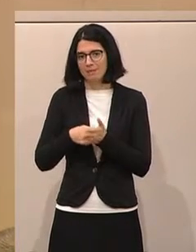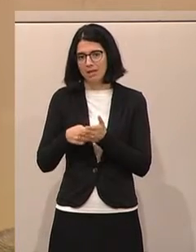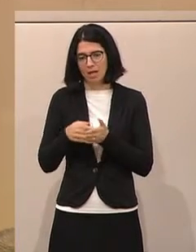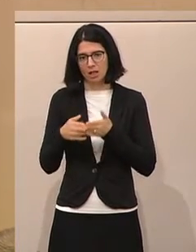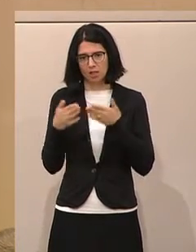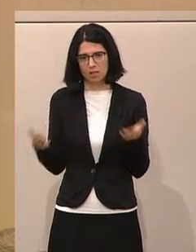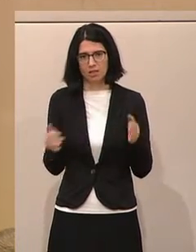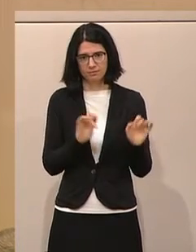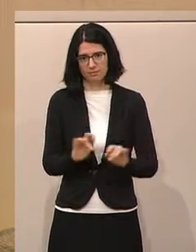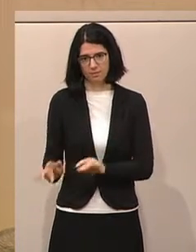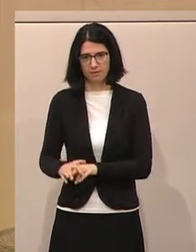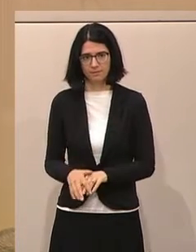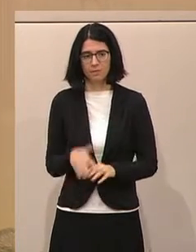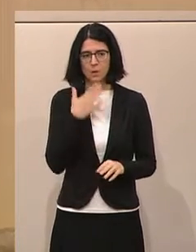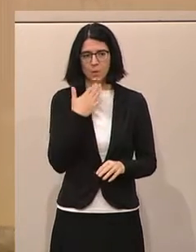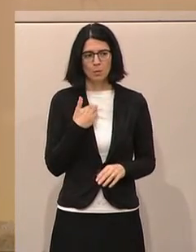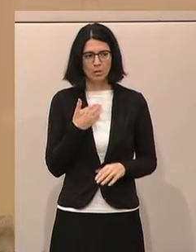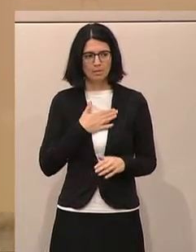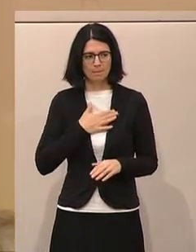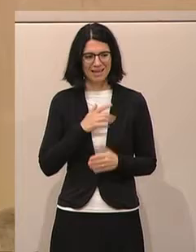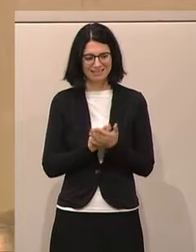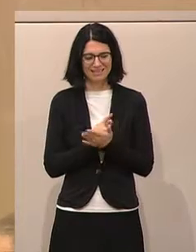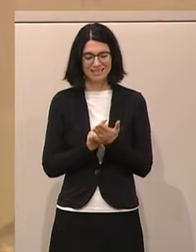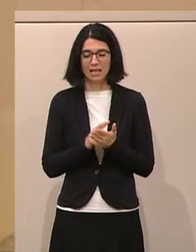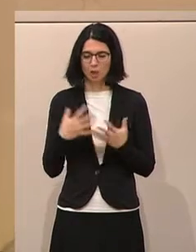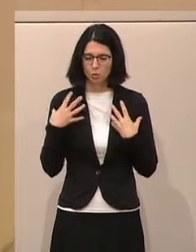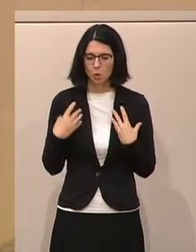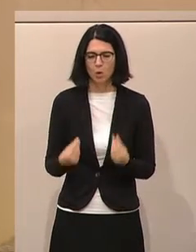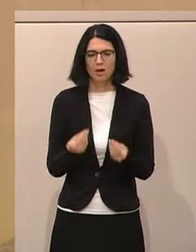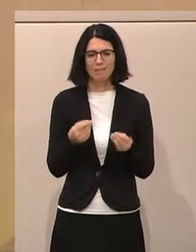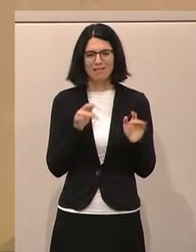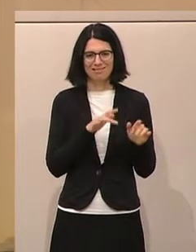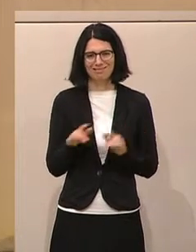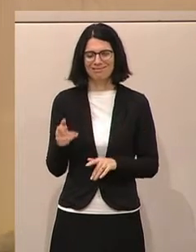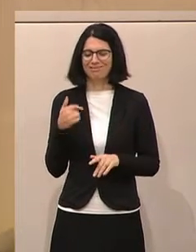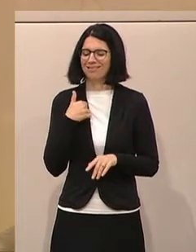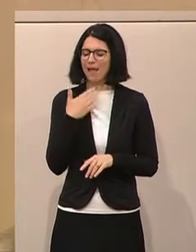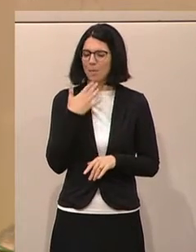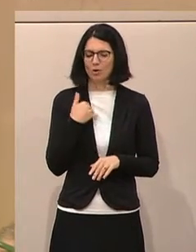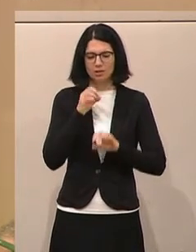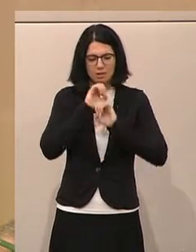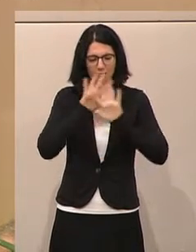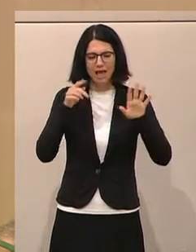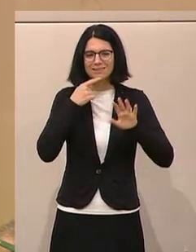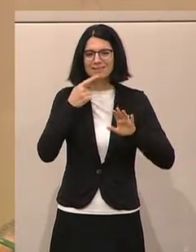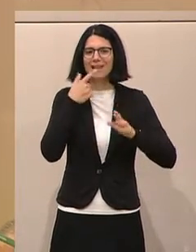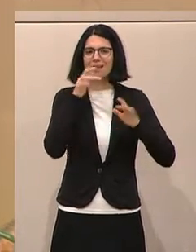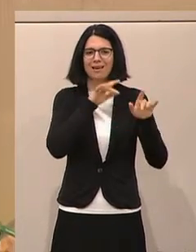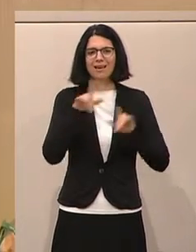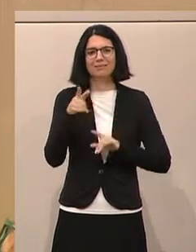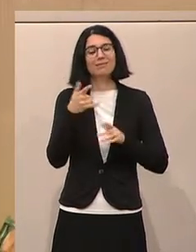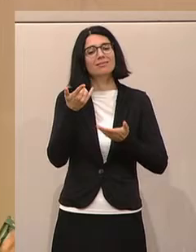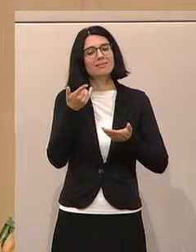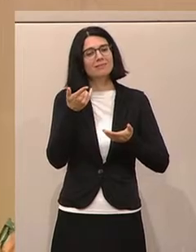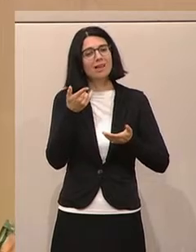wird. Daher möchte ich in der mir verbleibenden Zeit jetzt noch einmal eine Lanze für die ökosoziale